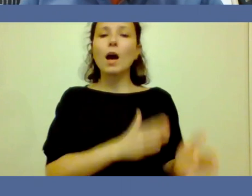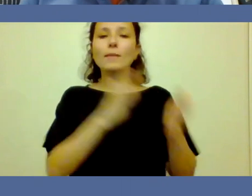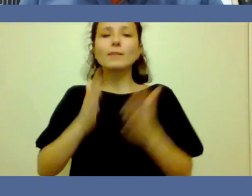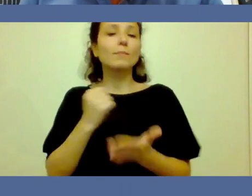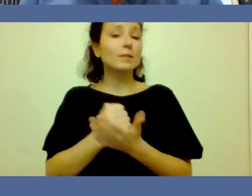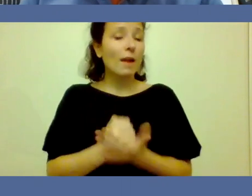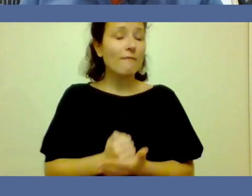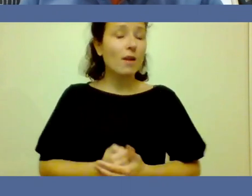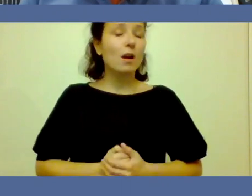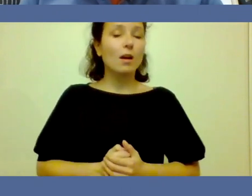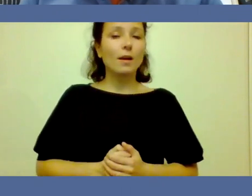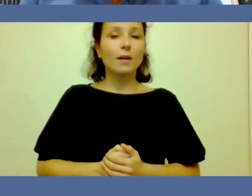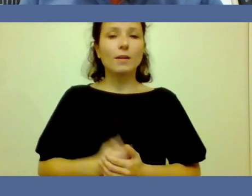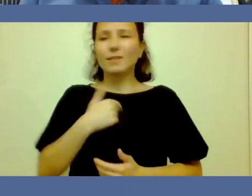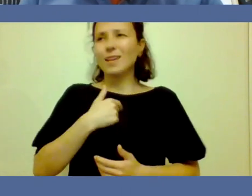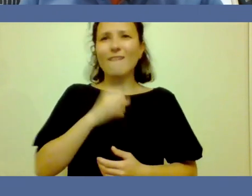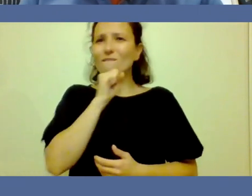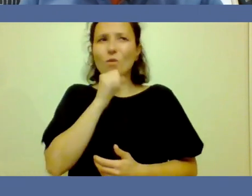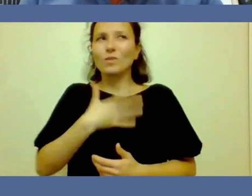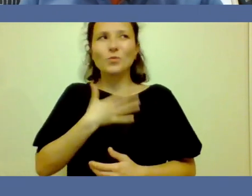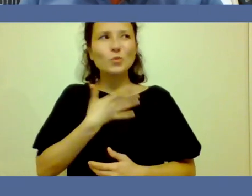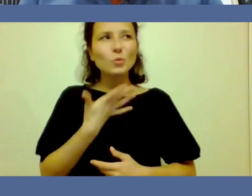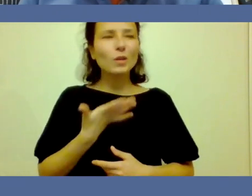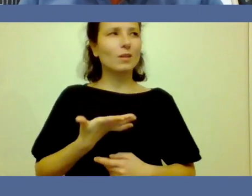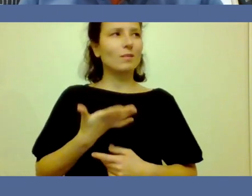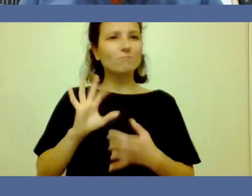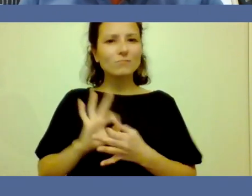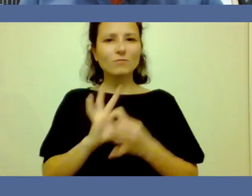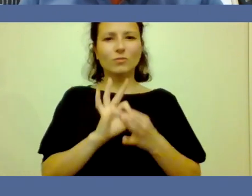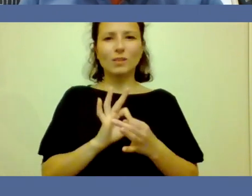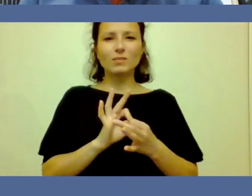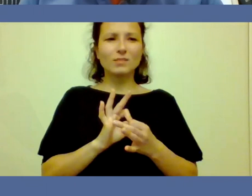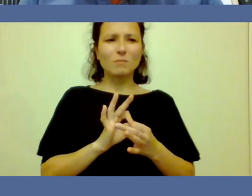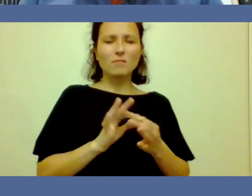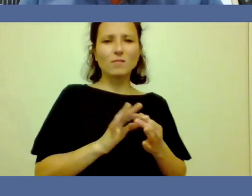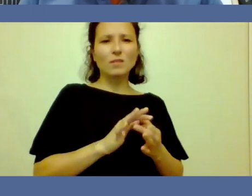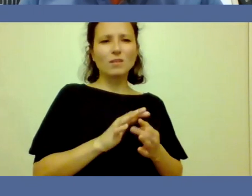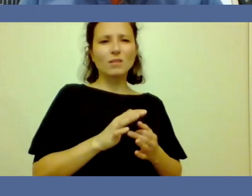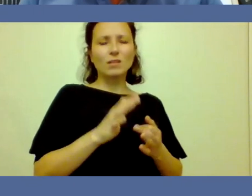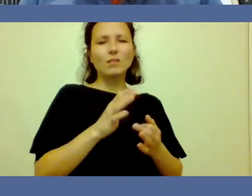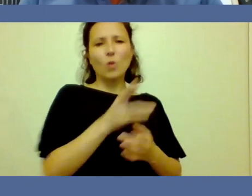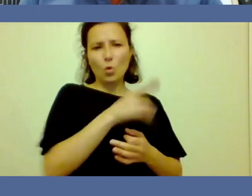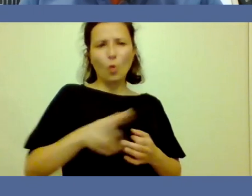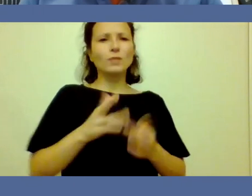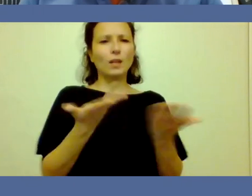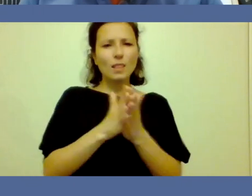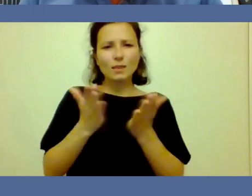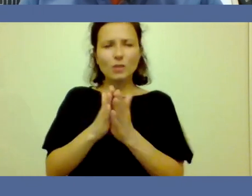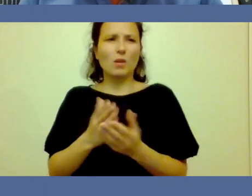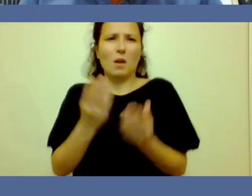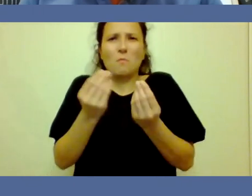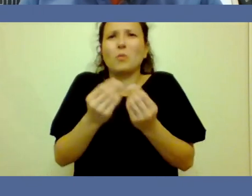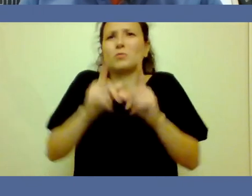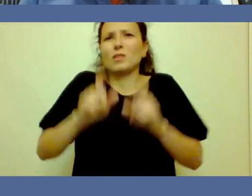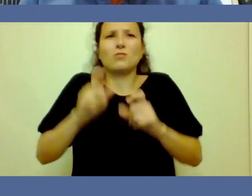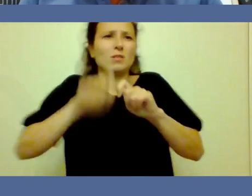powiedziałam, ja w ogóle nie czuję się jakoś związana tym gatunkiem. Po co mam zaczynać i sprawdzać się, jak pan